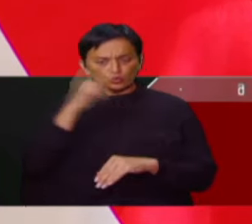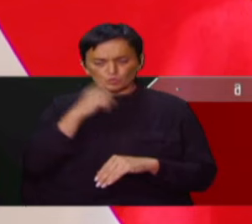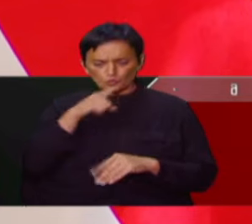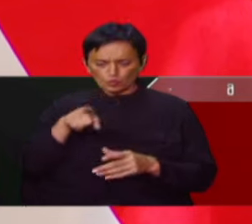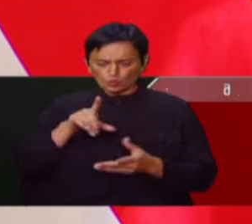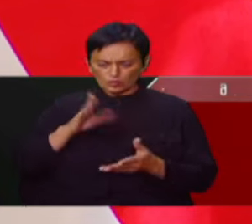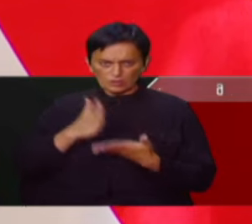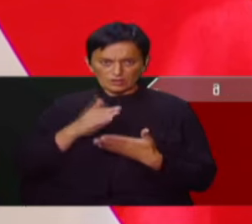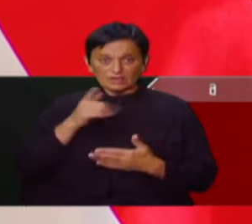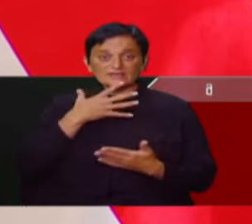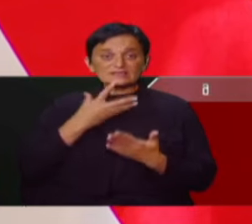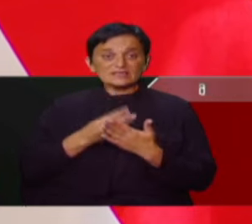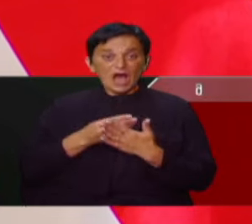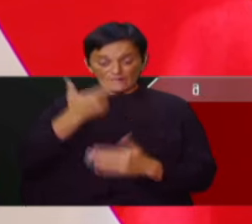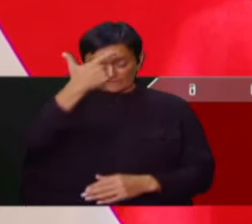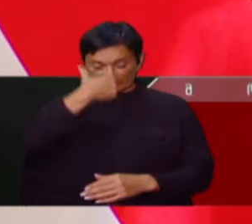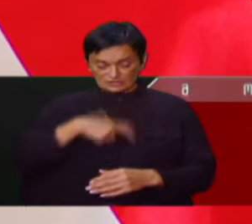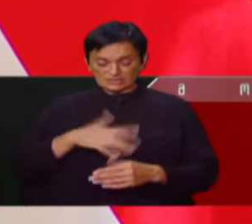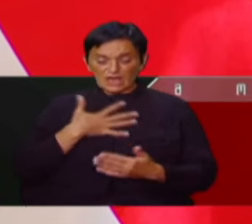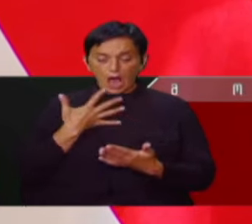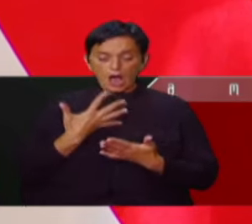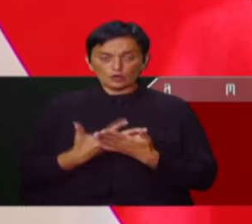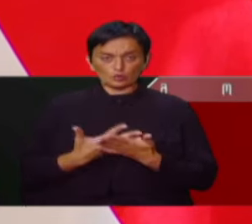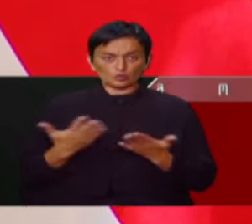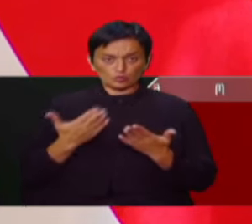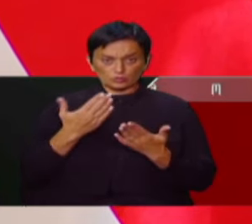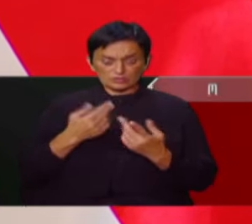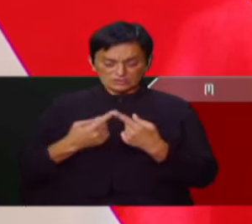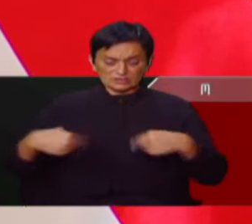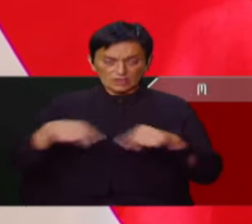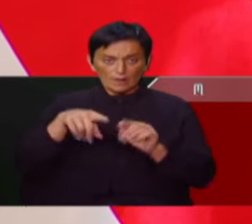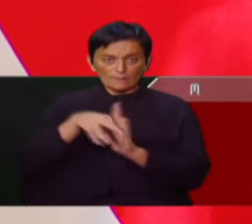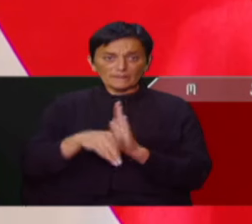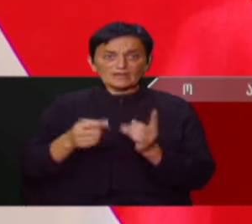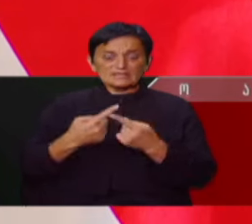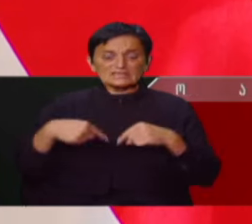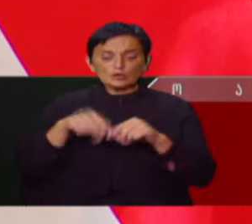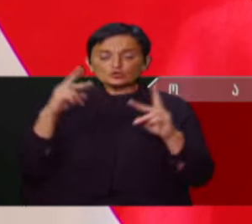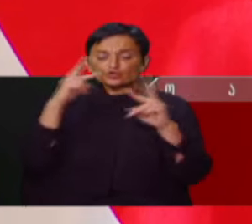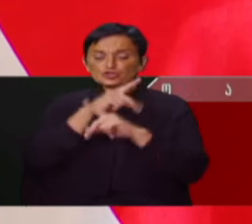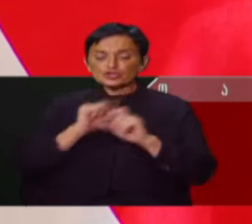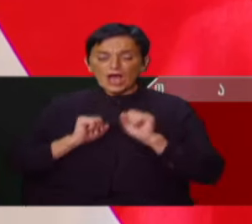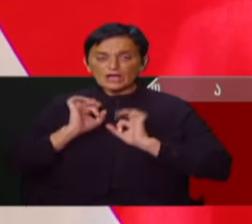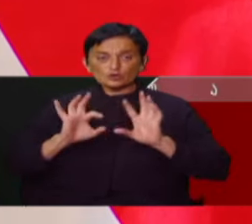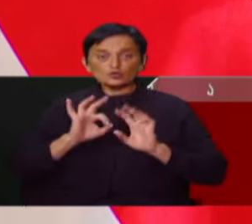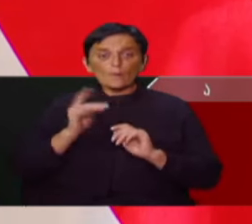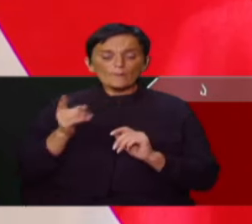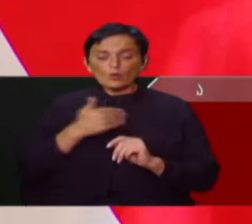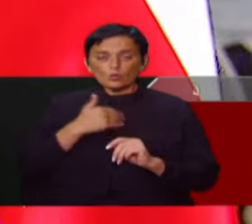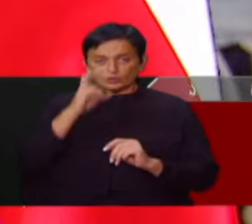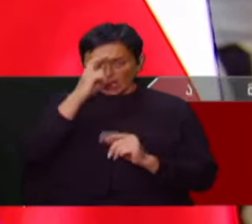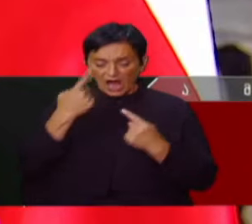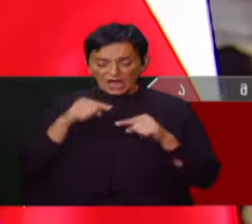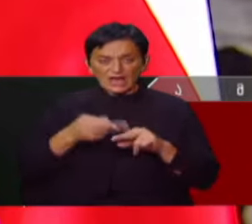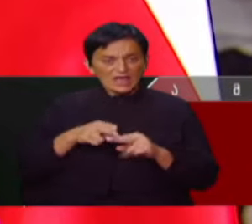როგორმე ცდილობს, რომ საკუთარი თავის აქტუალიზაცია მოახდინოს საზოგადოებაში, საზოგადოება შესთამაში შეიყვანოს და როგორმე დაბრუნდეს ხელისუფლებაში, რაც